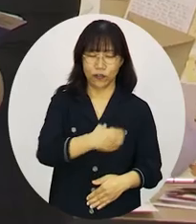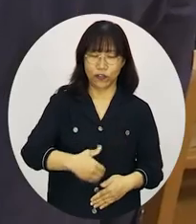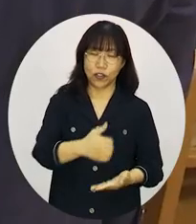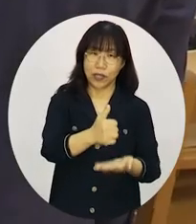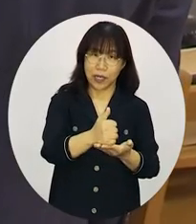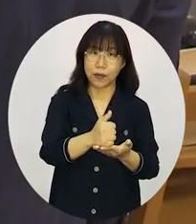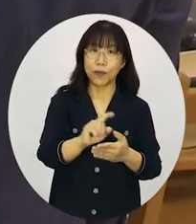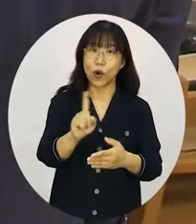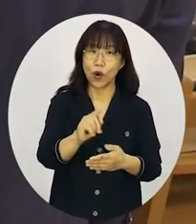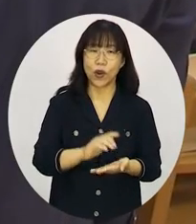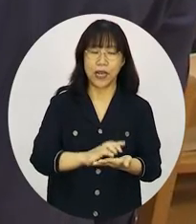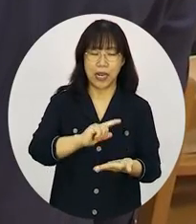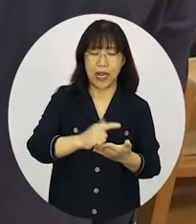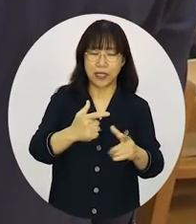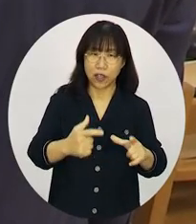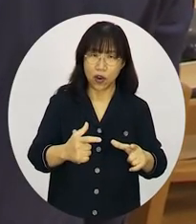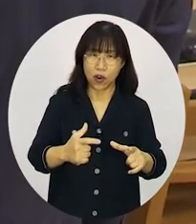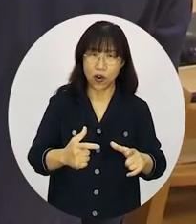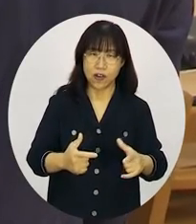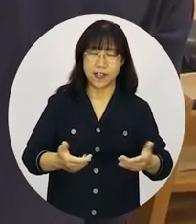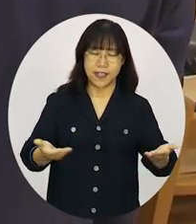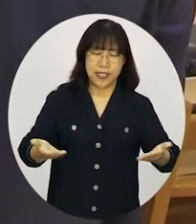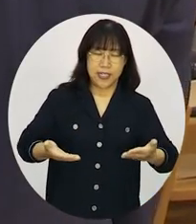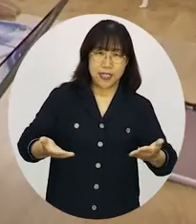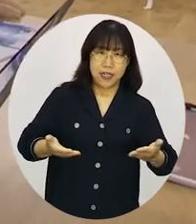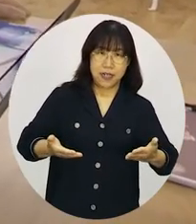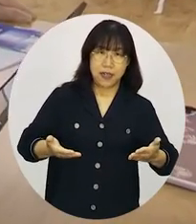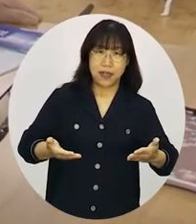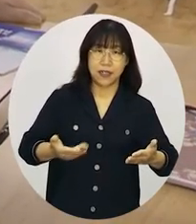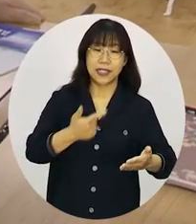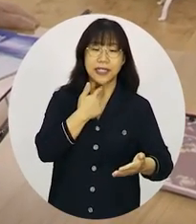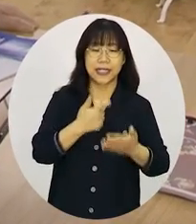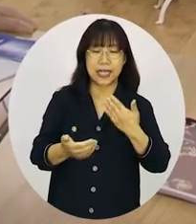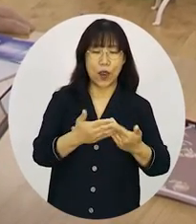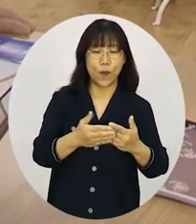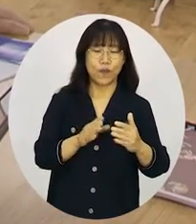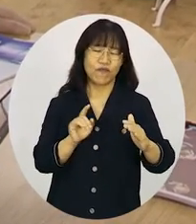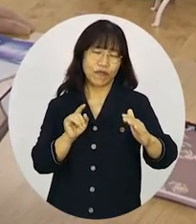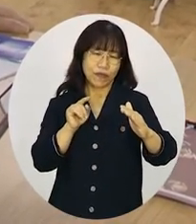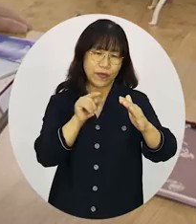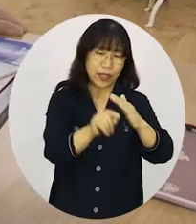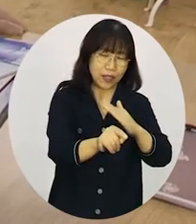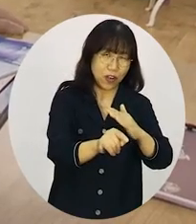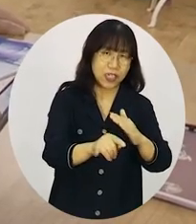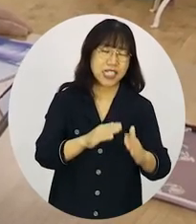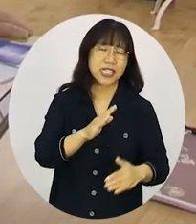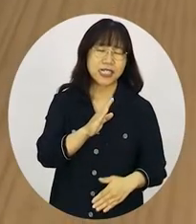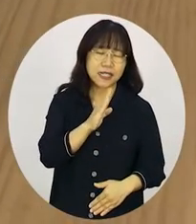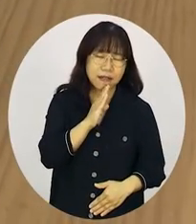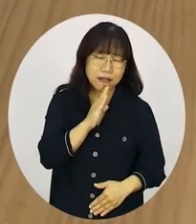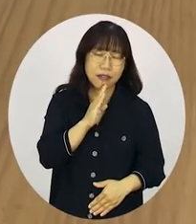김태우 강서구청장이 직접 강서 진로직업체험센터를 찾아 메타버스